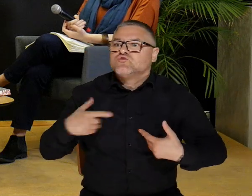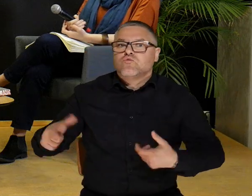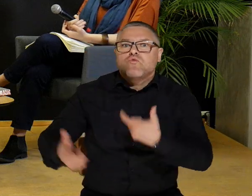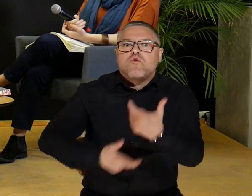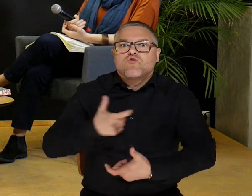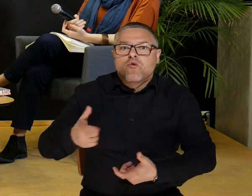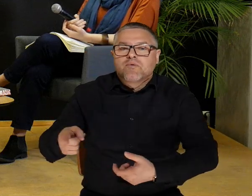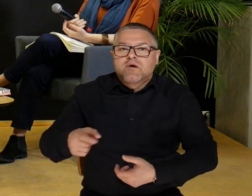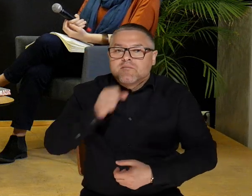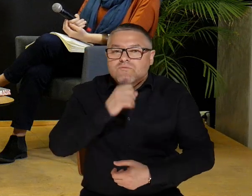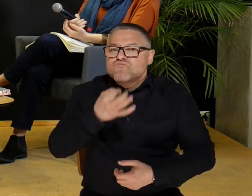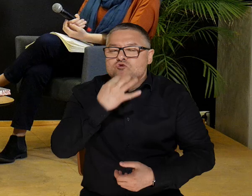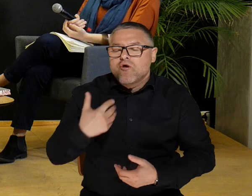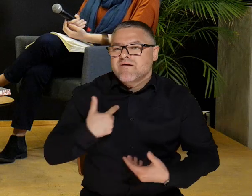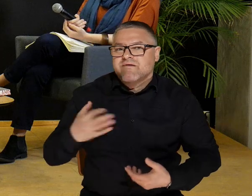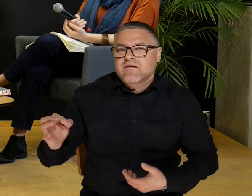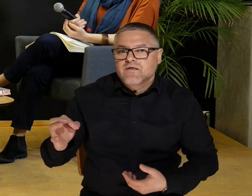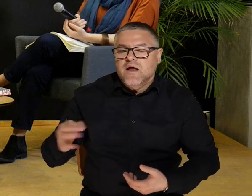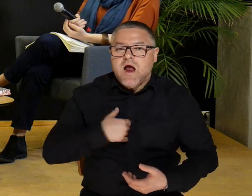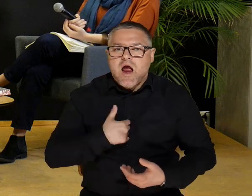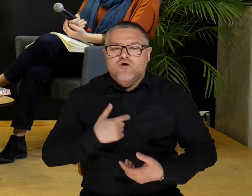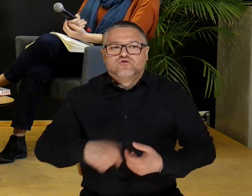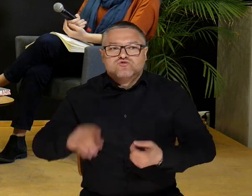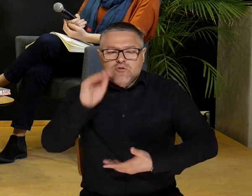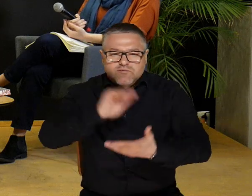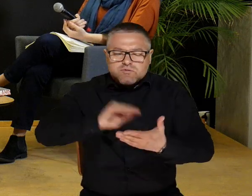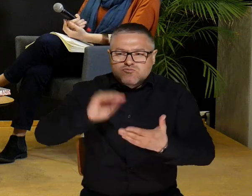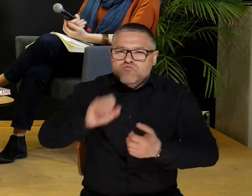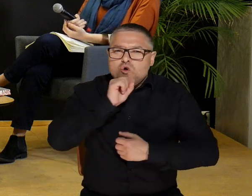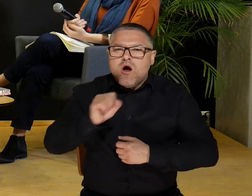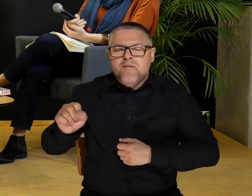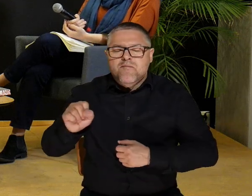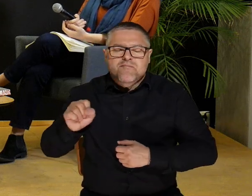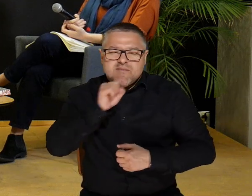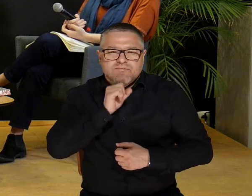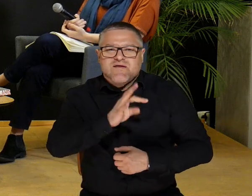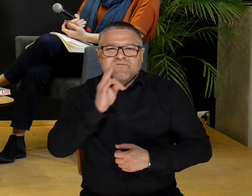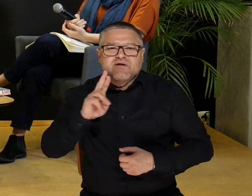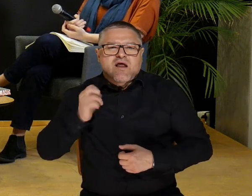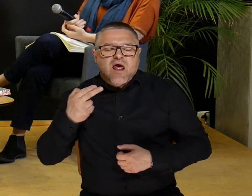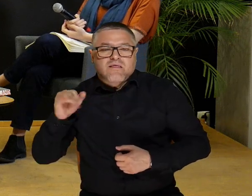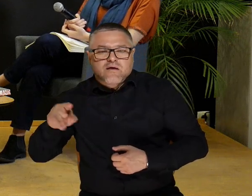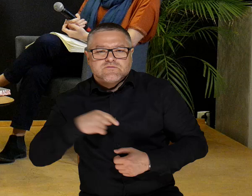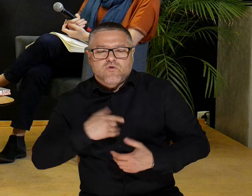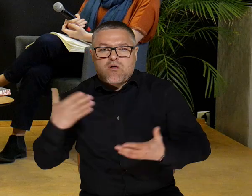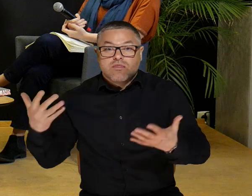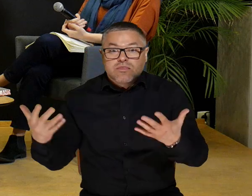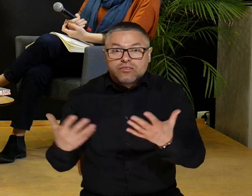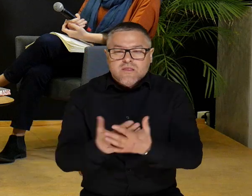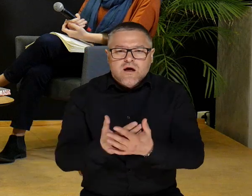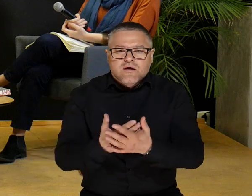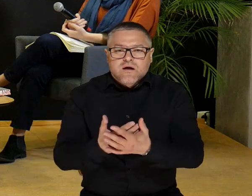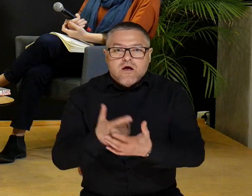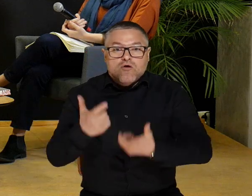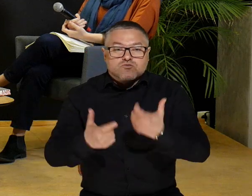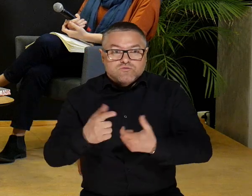A kiedy właśnie już zaczęłam tak wyostrzać obraz tej mojej babci Frani, no to nagle zaczął mi się